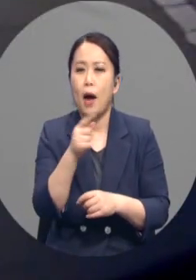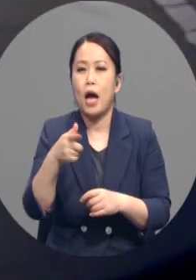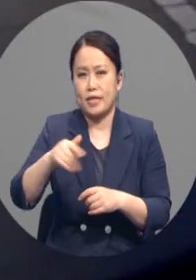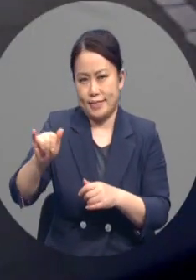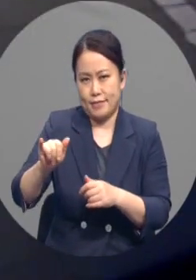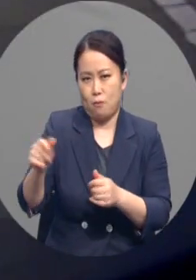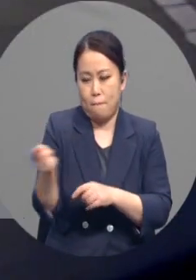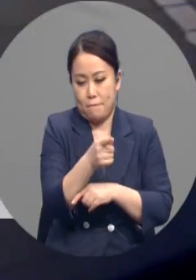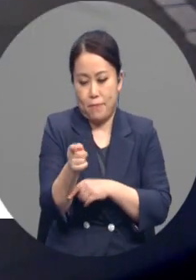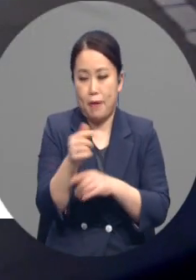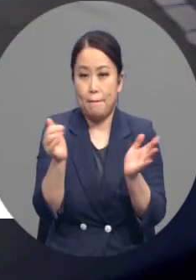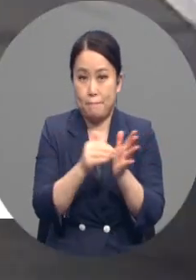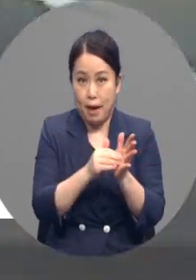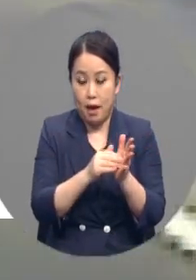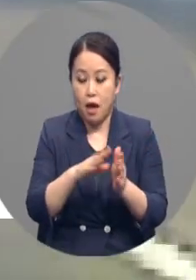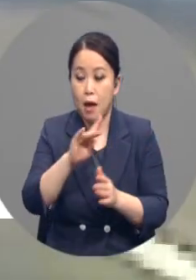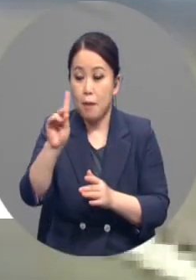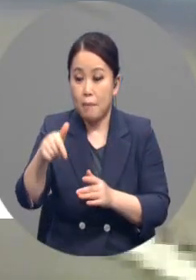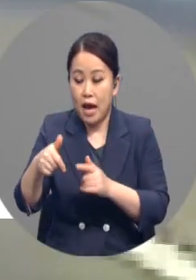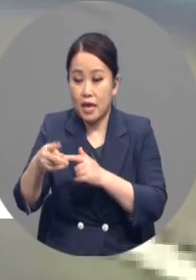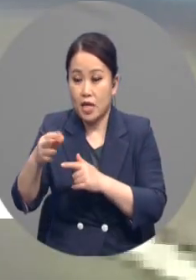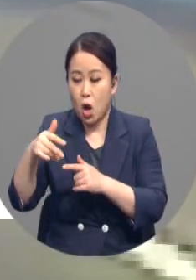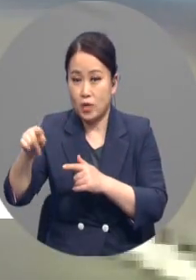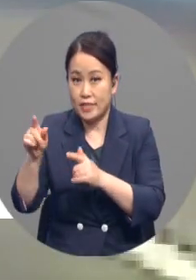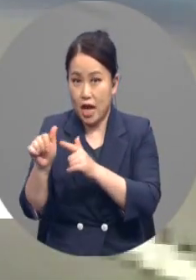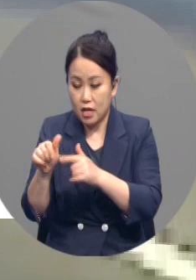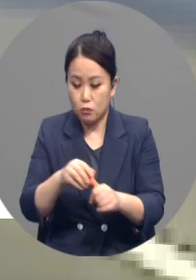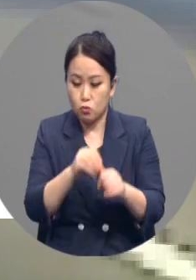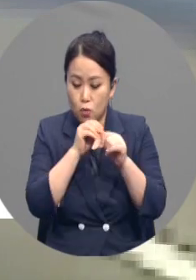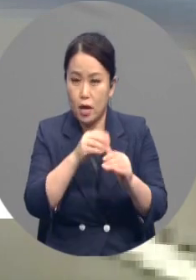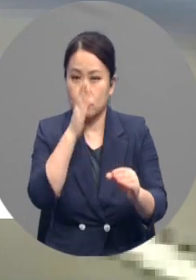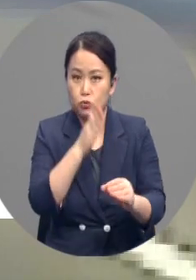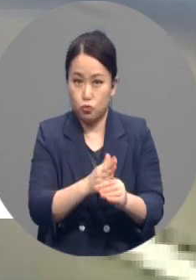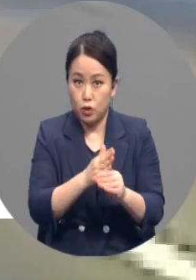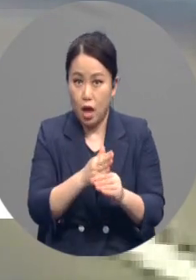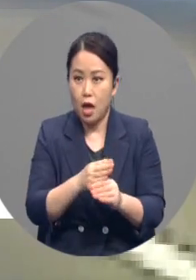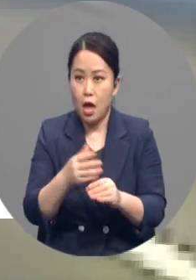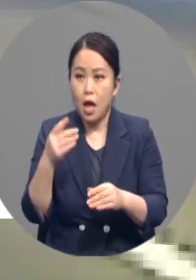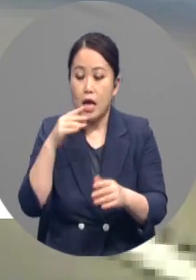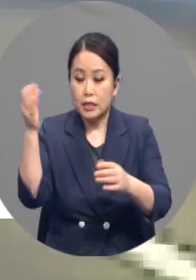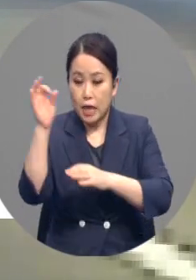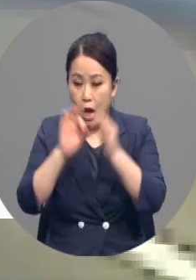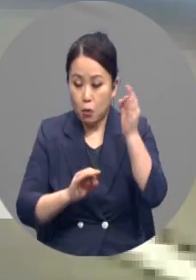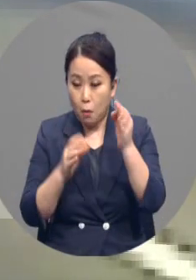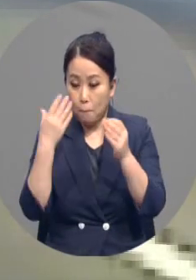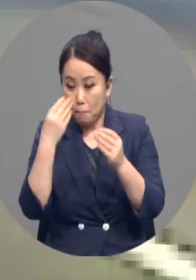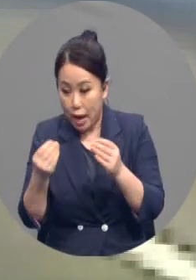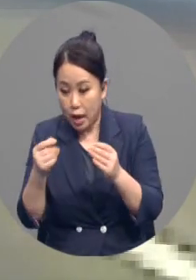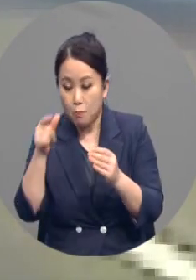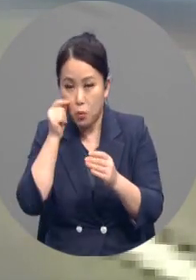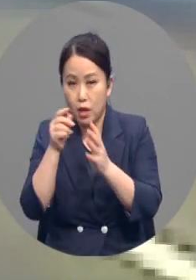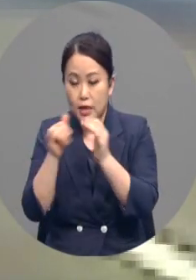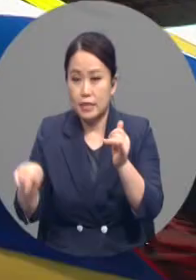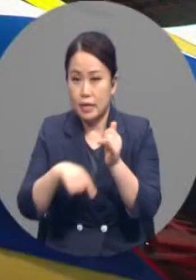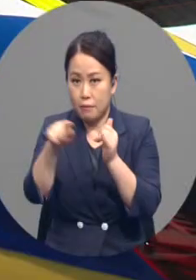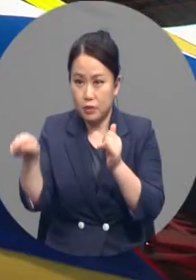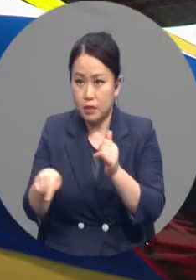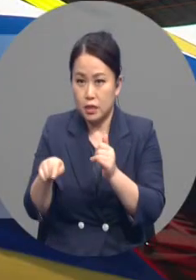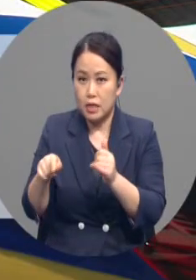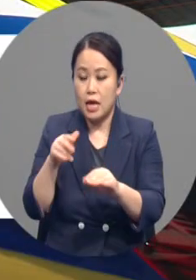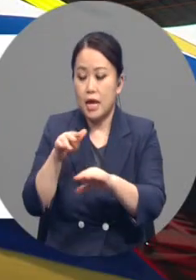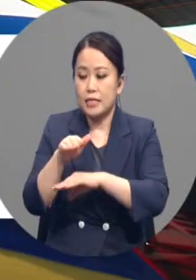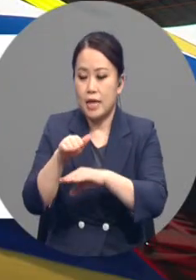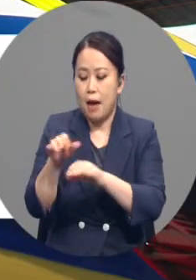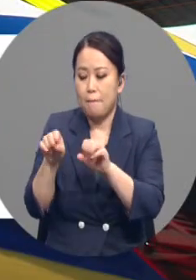구조의 나서는 사이 사고를 목격한 시민들도 1 2 투 넌 안에 차를 세우고 구조의 나섰습니다 그 많은 분들이